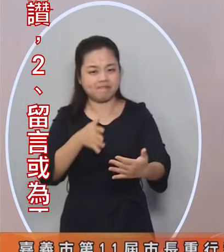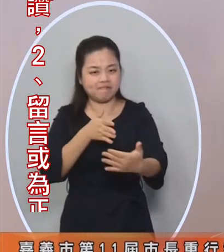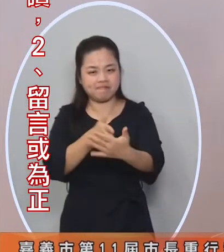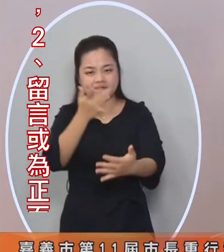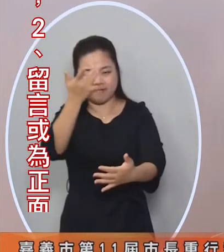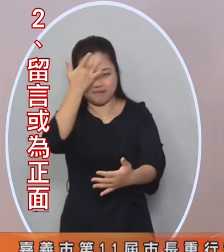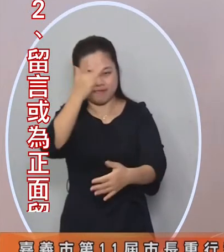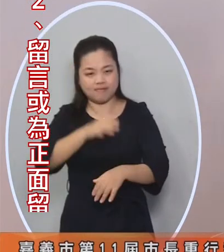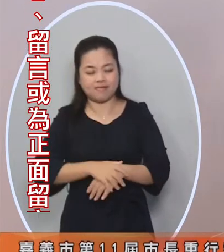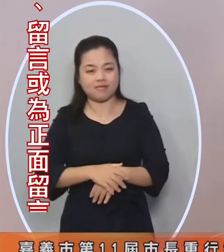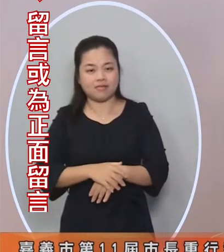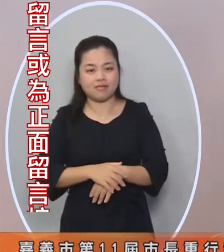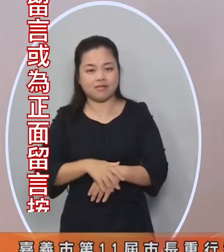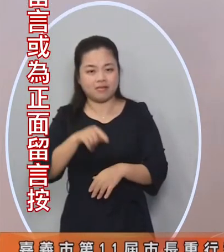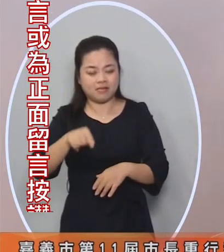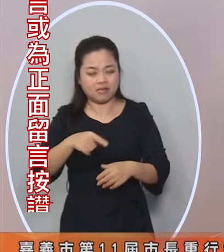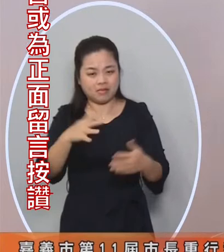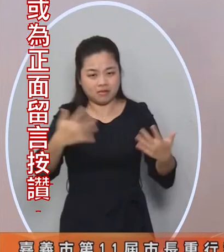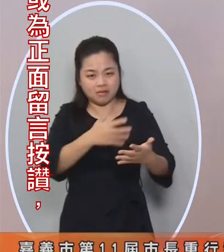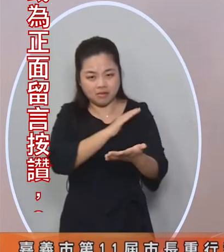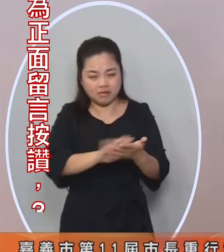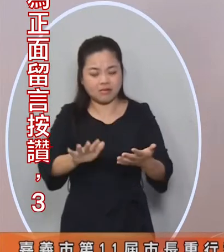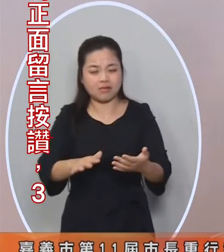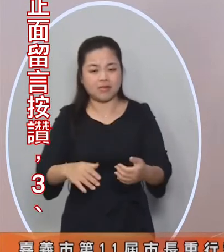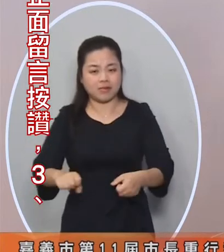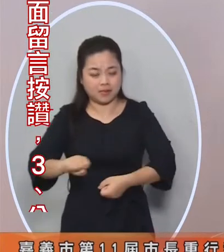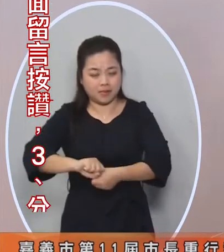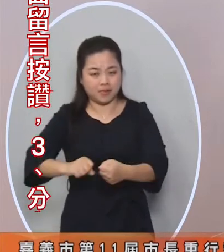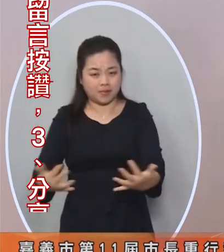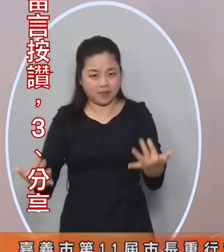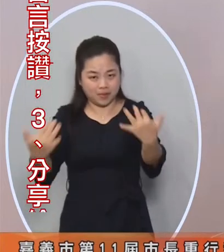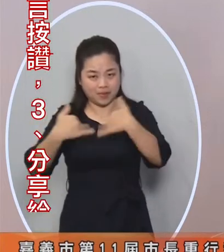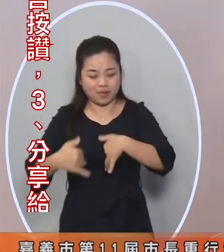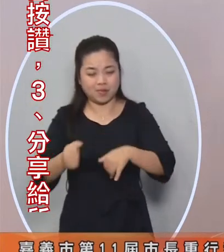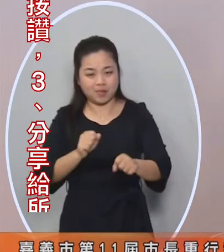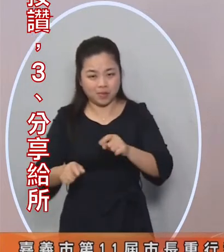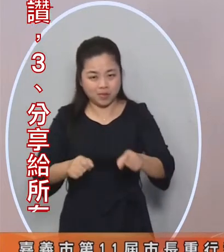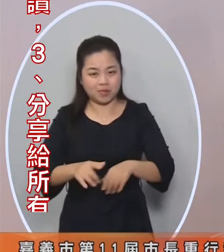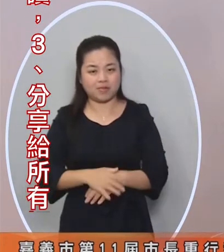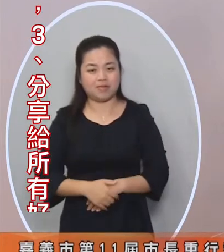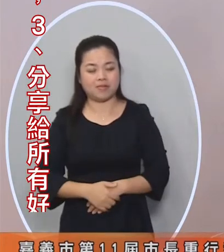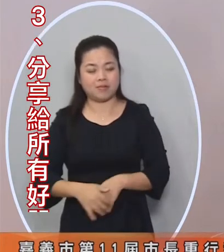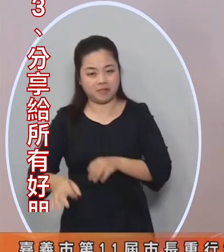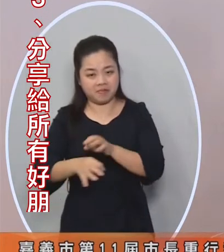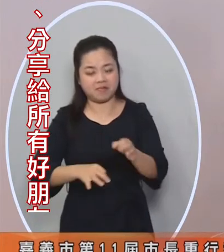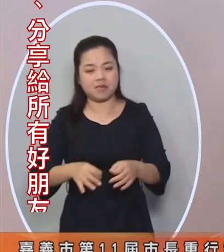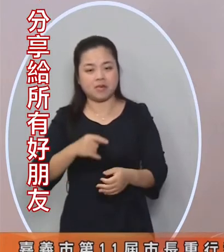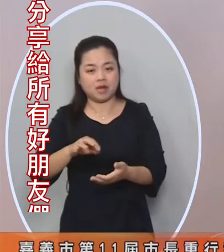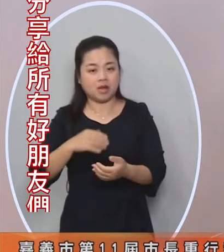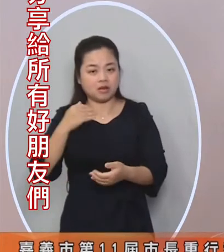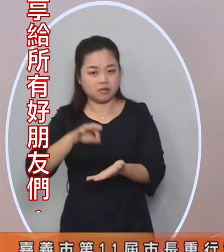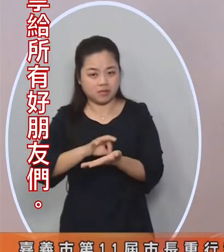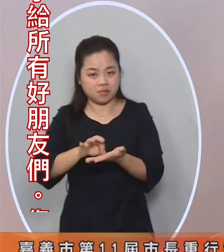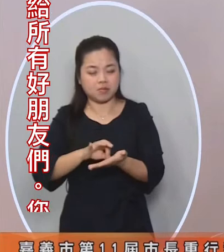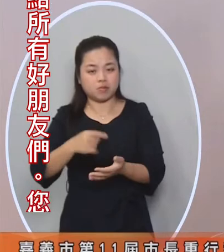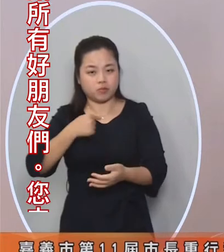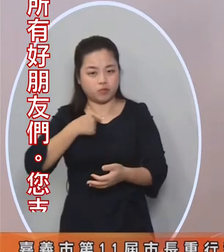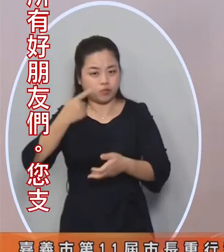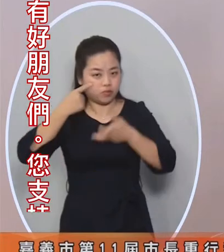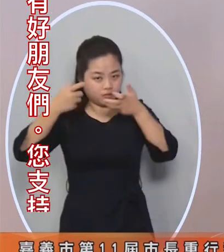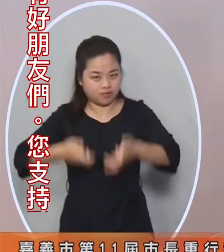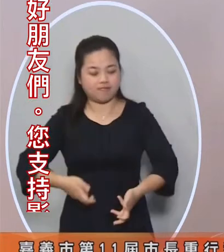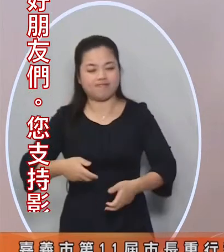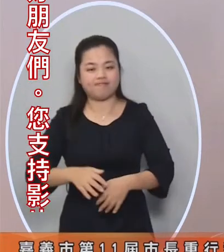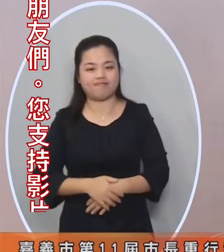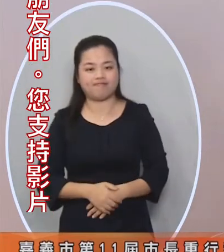如何解决这些难题，增加来客率，提升嘉义市商业经济效益，是凯生当选之后最重